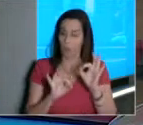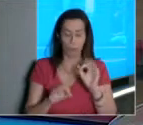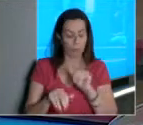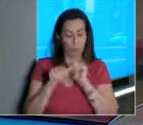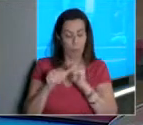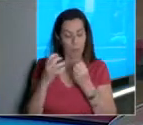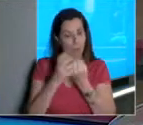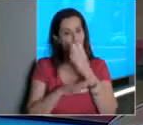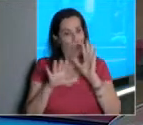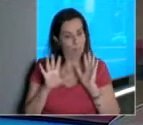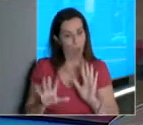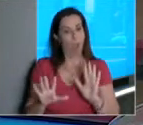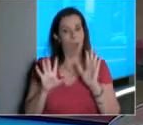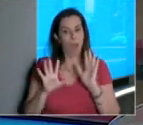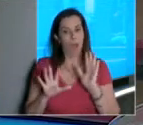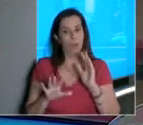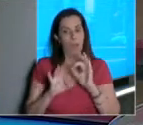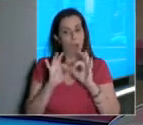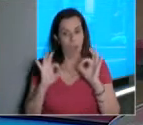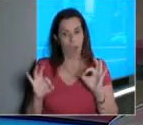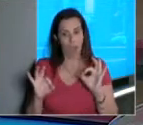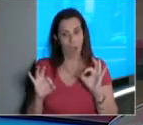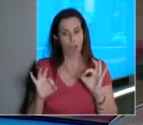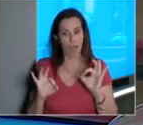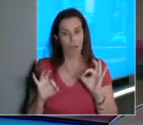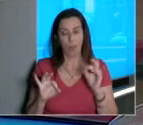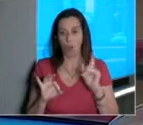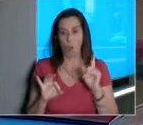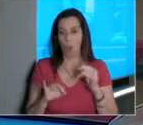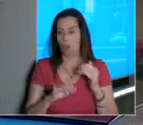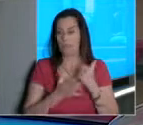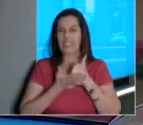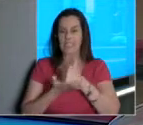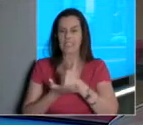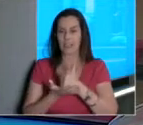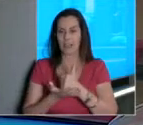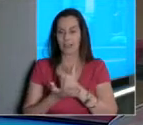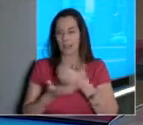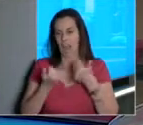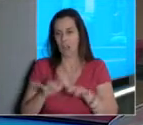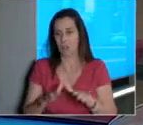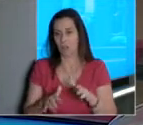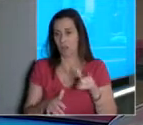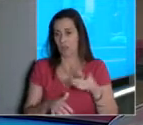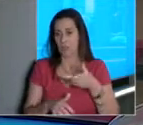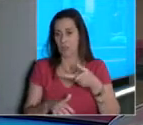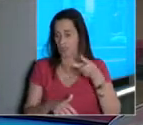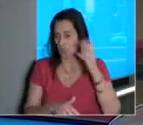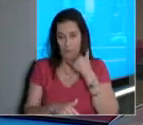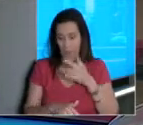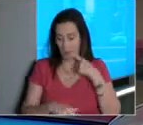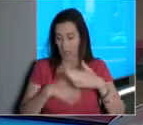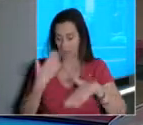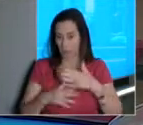דגל בהקמתו, ובשנים הראשונות למדינת ישראל הוא לא ייצג את החלשים, כן? ולאורך השנים זה רק הלך והחמיר,